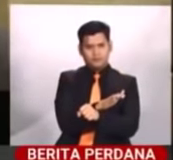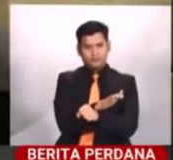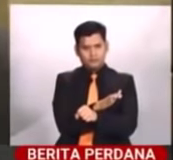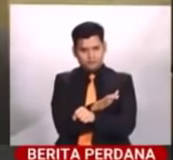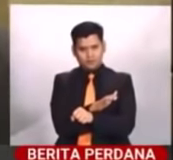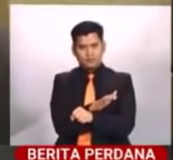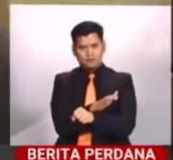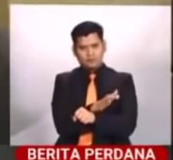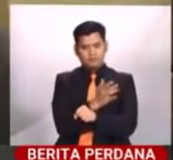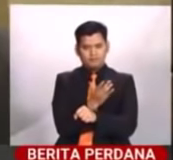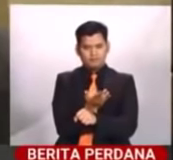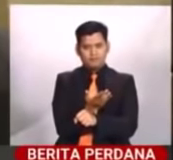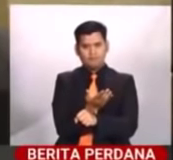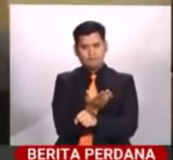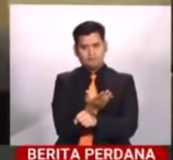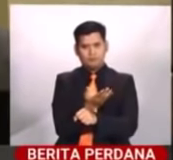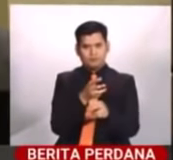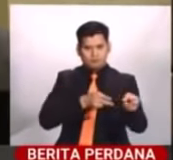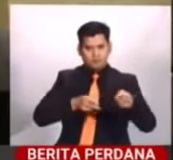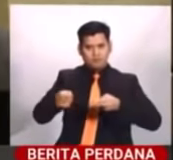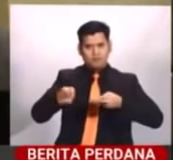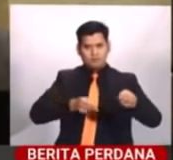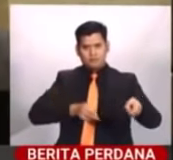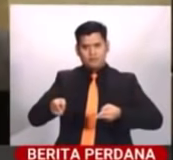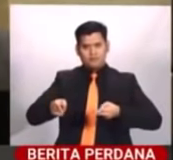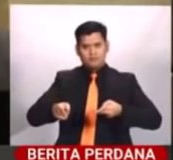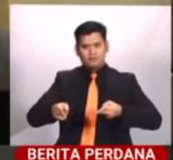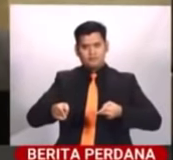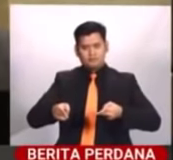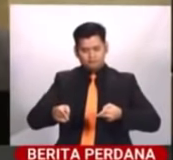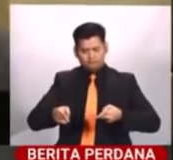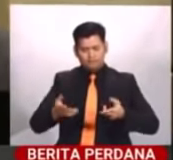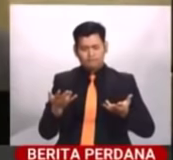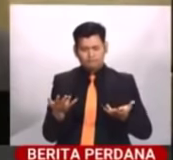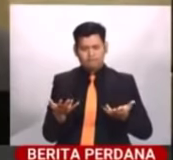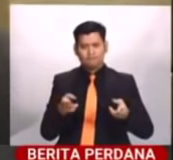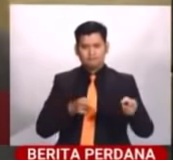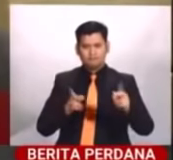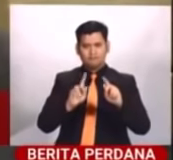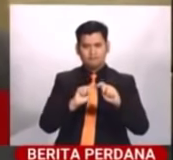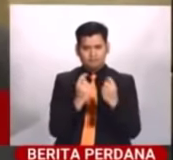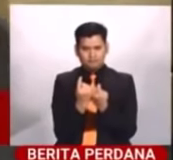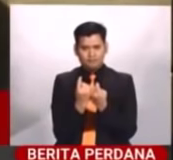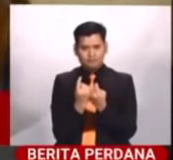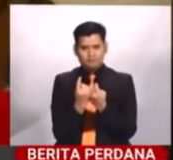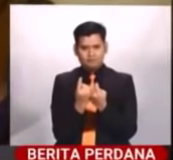memang depan dengan team management, pengurusan pengurusan team dan sekaligus mana berhadapan